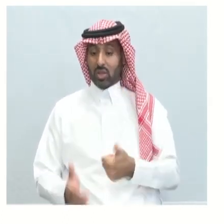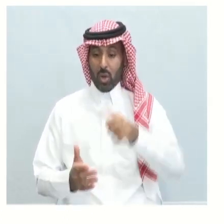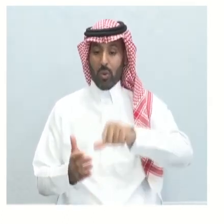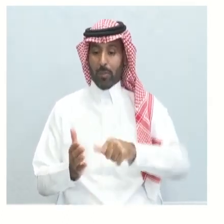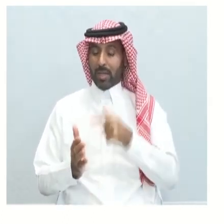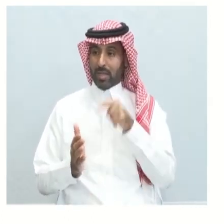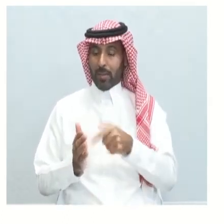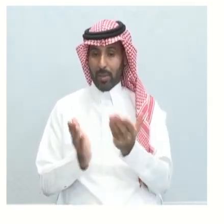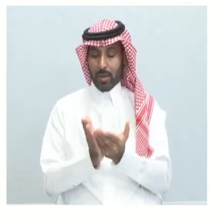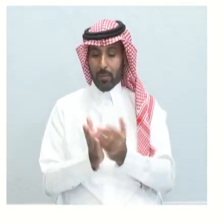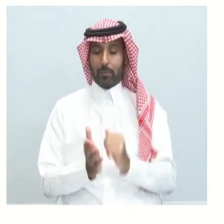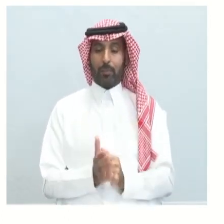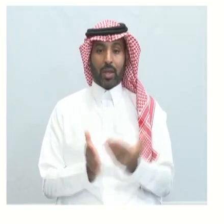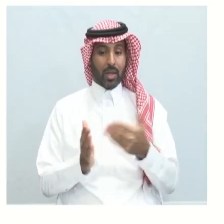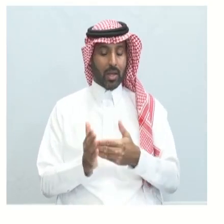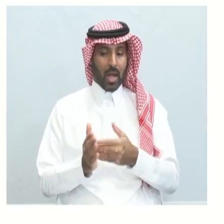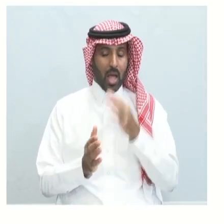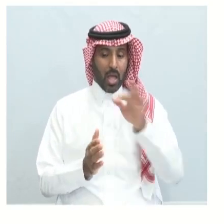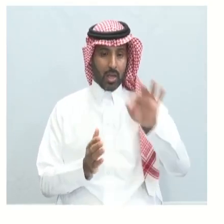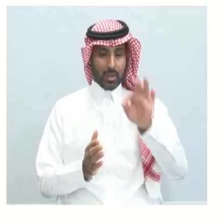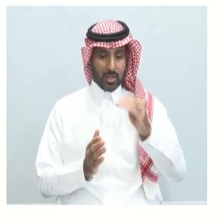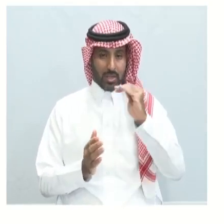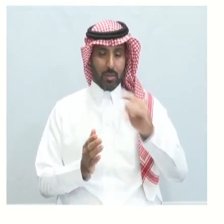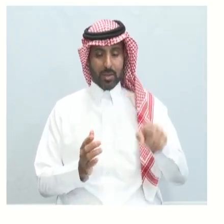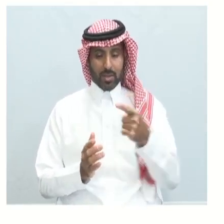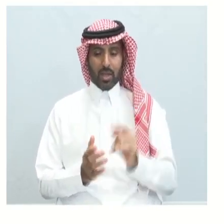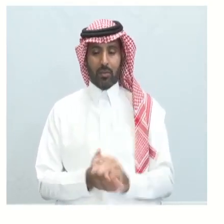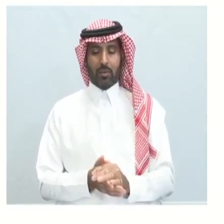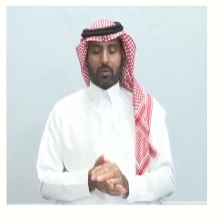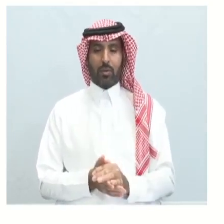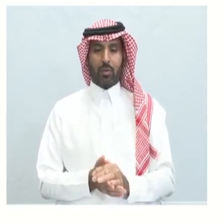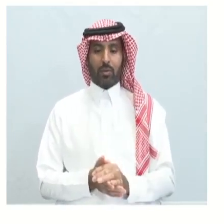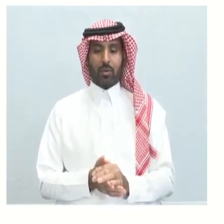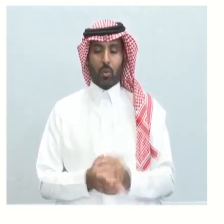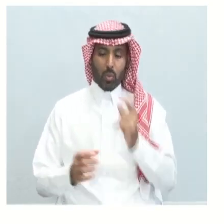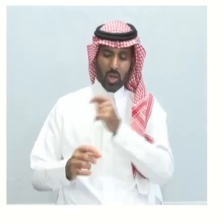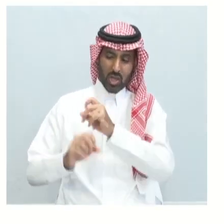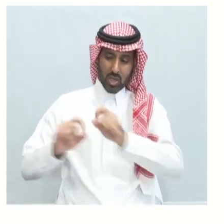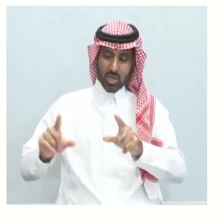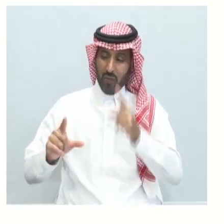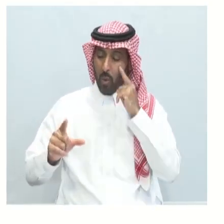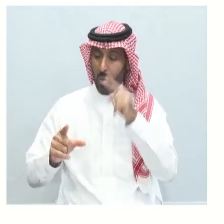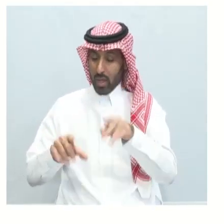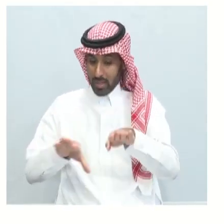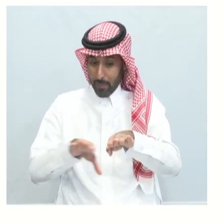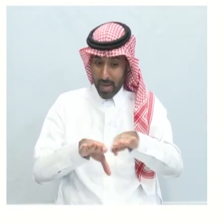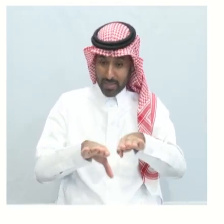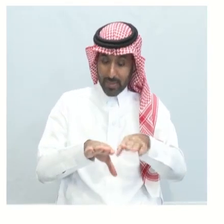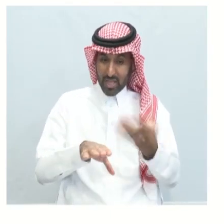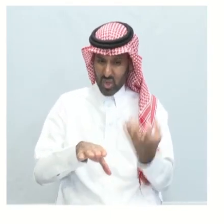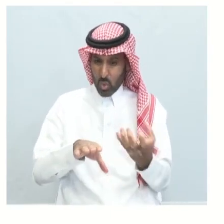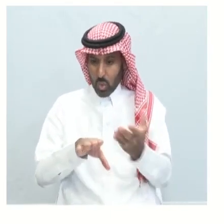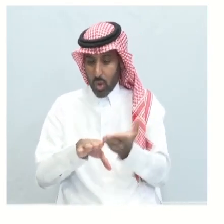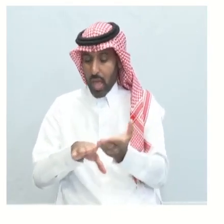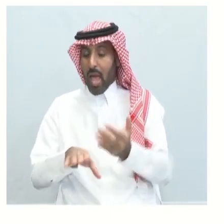لهذا اليوم اعزائي الطلبه اختر الاجابه الصحيحه فيما يلي وينكشف اوضح تماس بين صخور الدرع